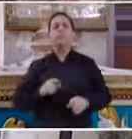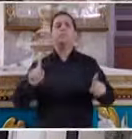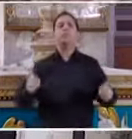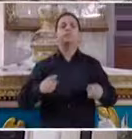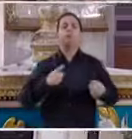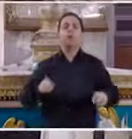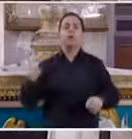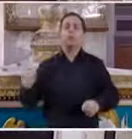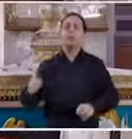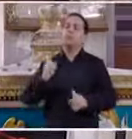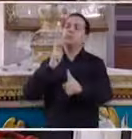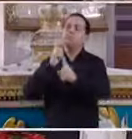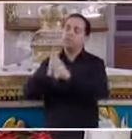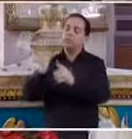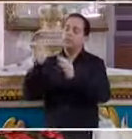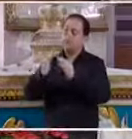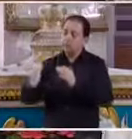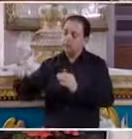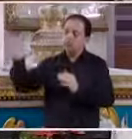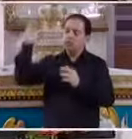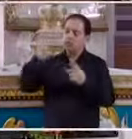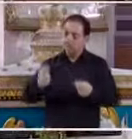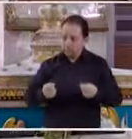παραθώμεθα. Ευχαριστούμε σε